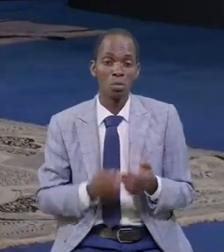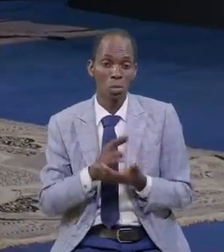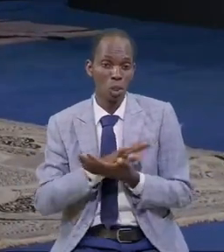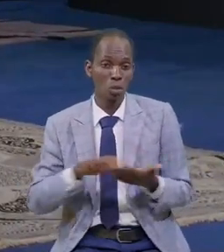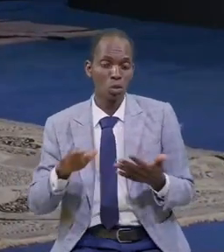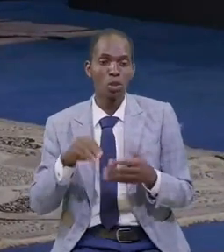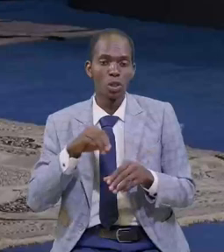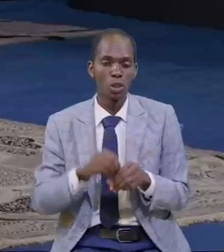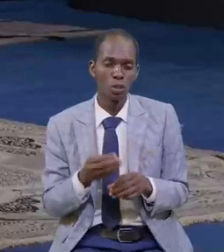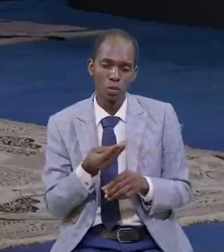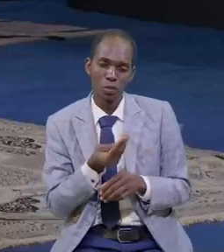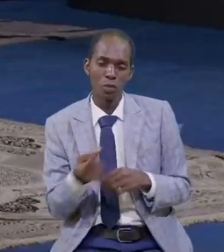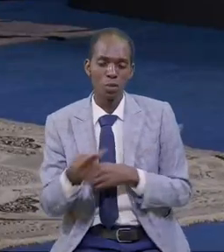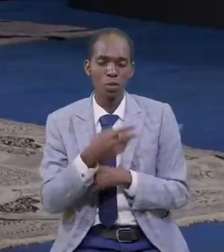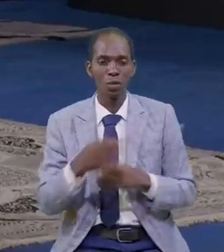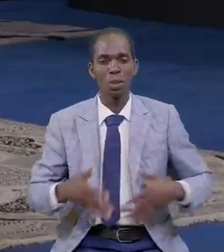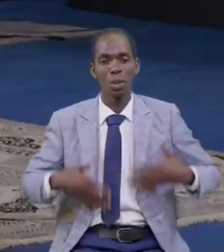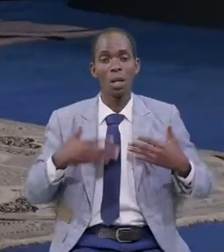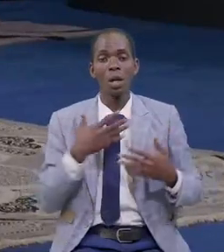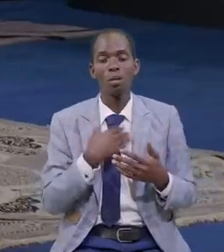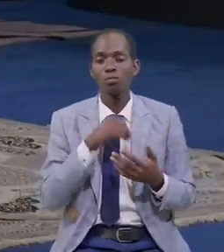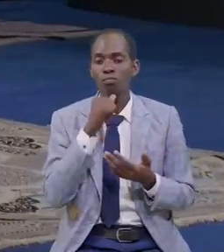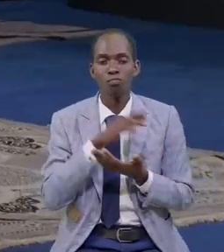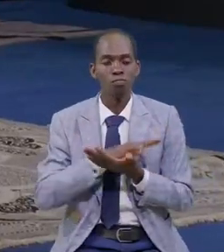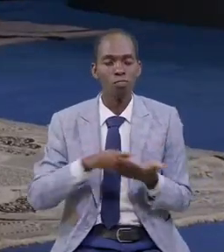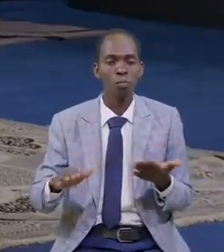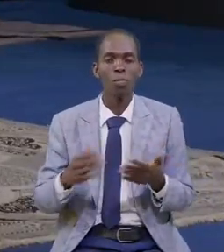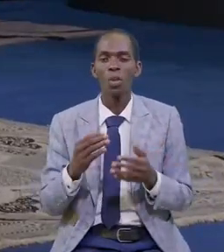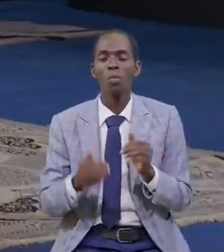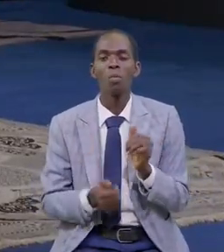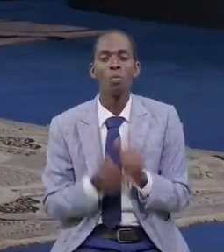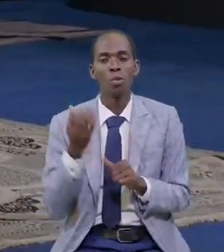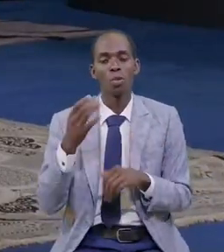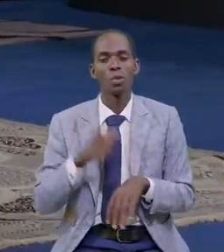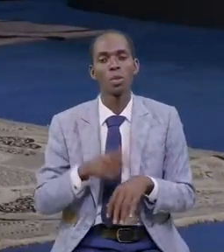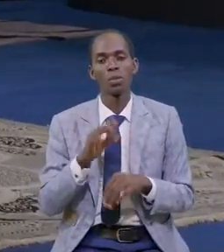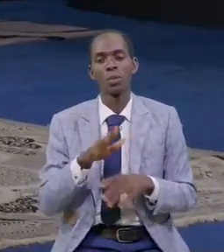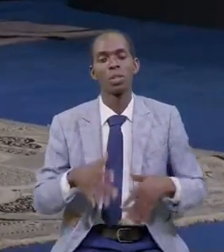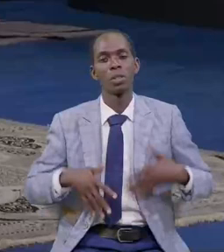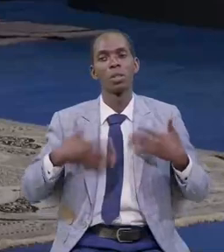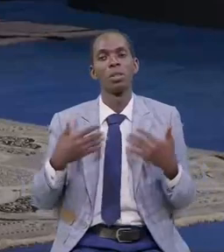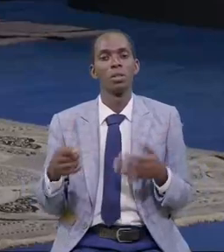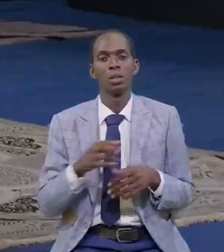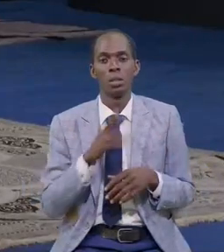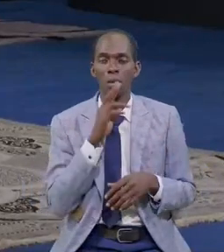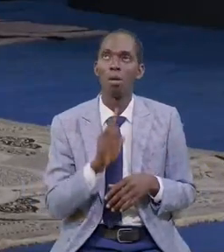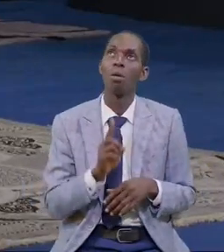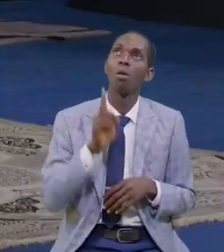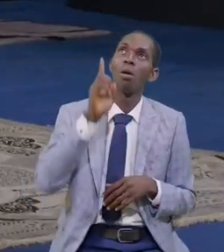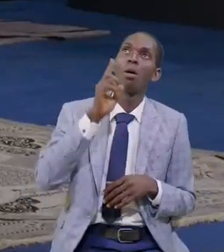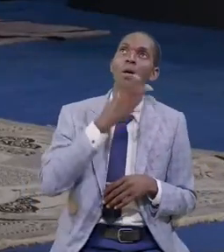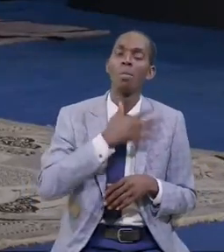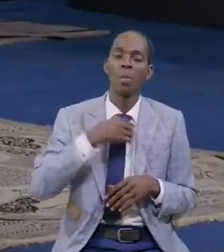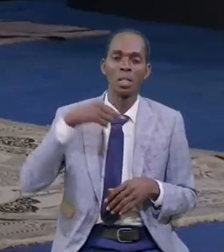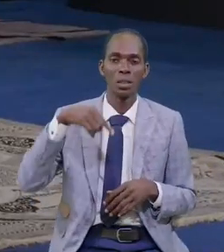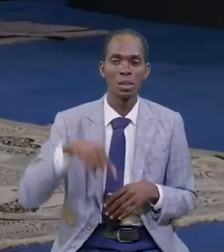vie l'injustice vous savez les gens qui sont en haut le dimanche en bas au